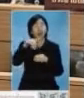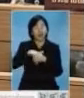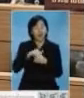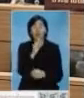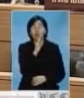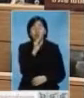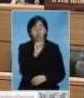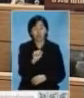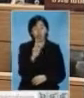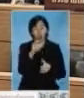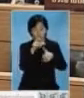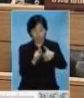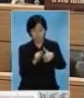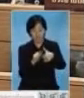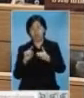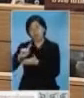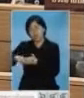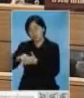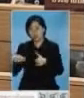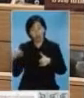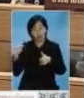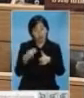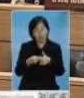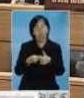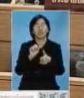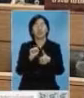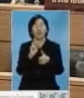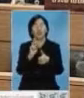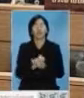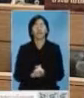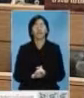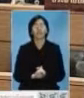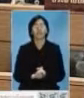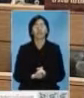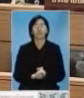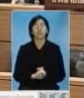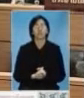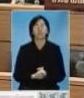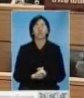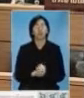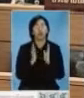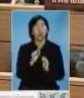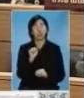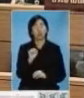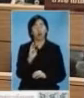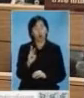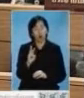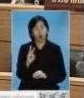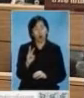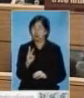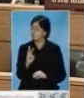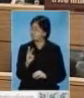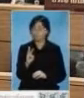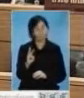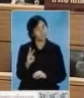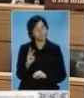ริงคนที่เสนอร่างฉบับนี้โดยเฉพาะวุฒิสมาชิกที่เป็นอยู่ในปัจจุบันนี้นะครับจะต้องไม่เกิดผลประโยชน์ทับ